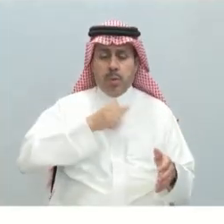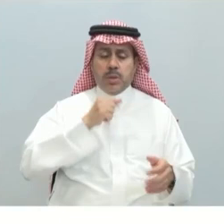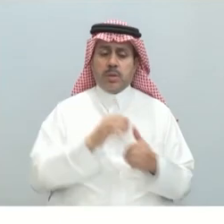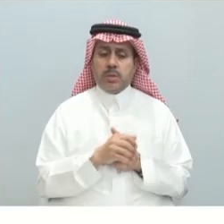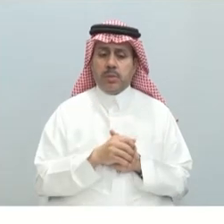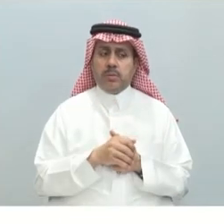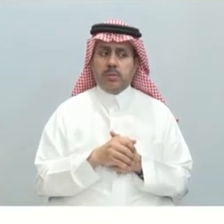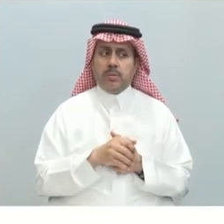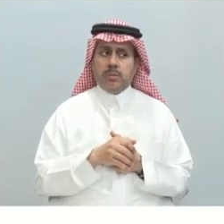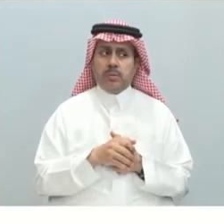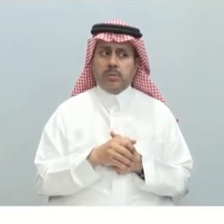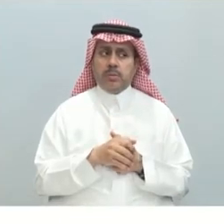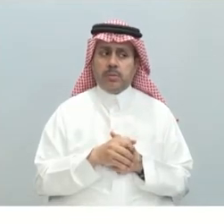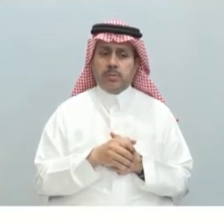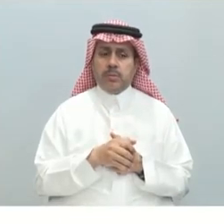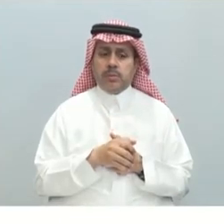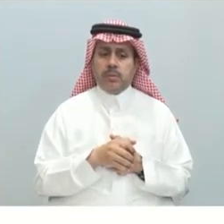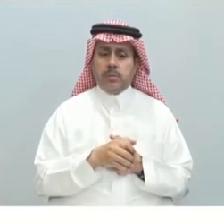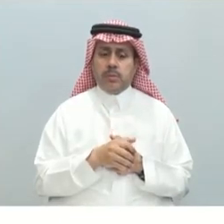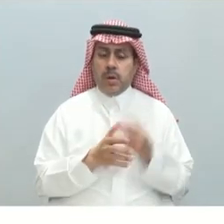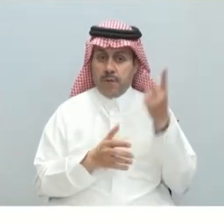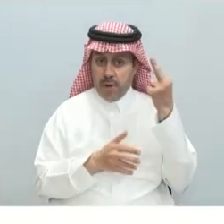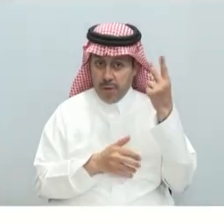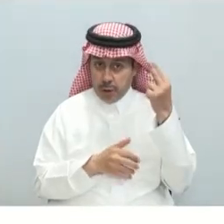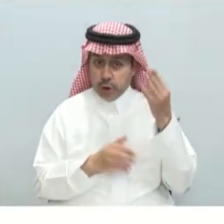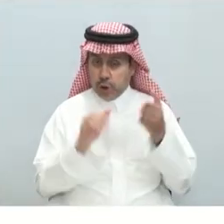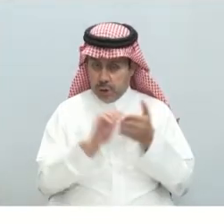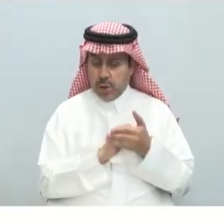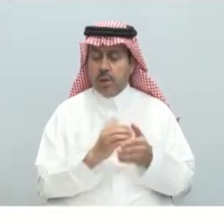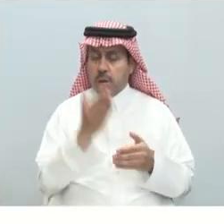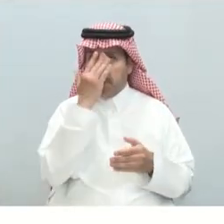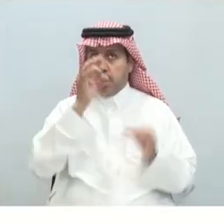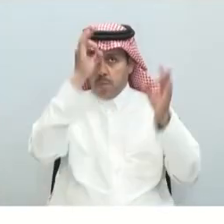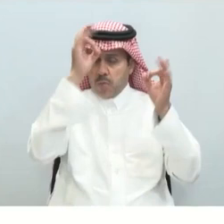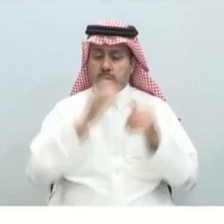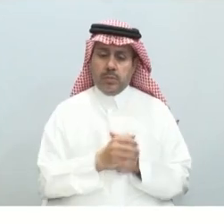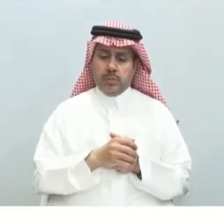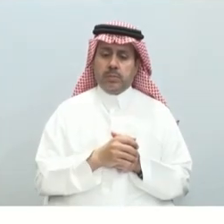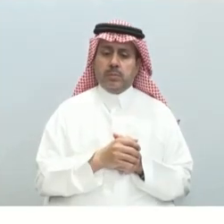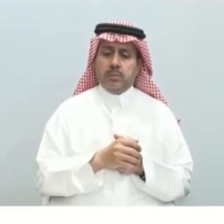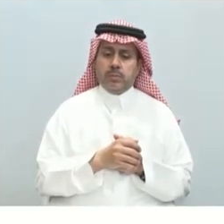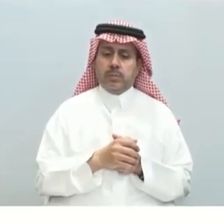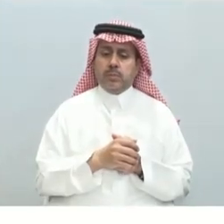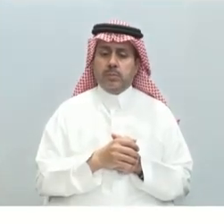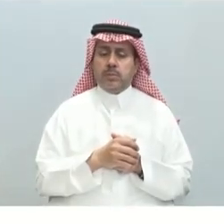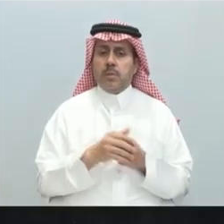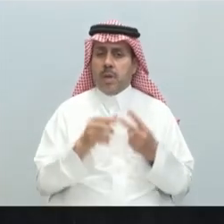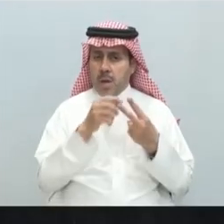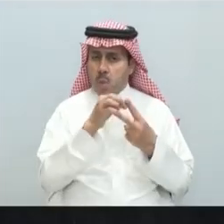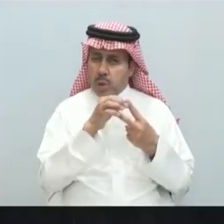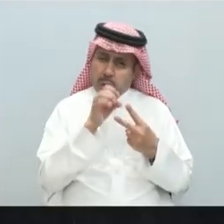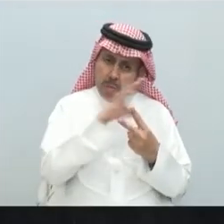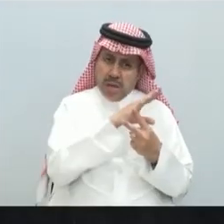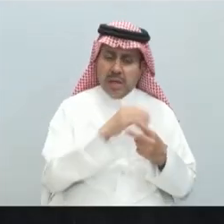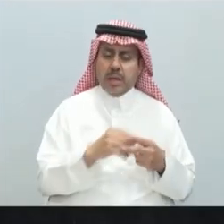الرسول صلى الله عليه وسلم فاذا لم يكن العمل لله خالصا بان اشرك مع الله